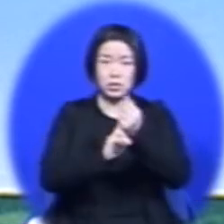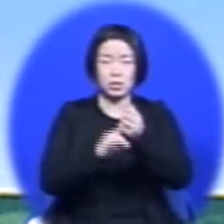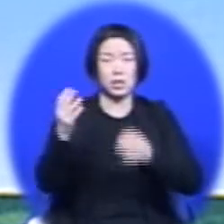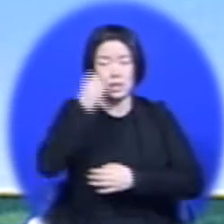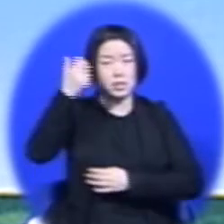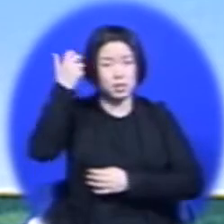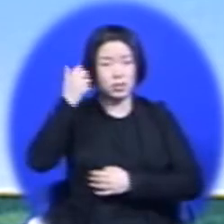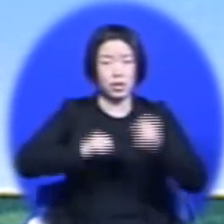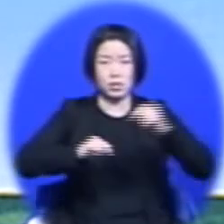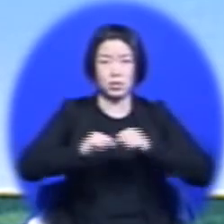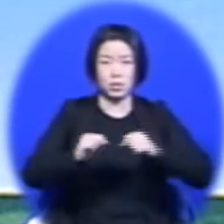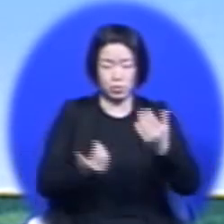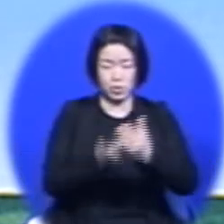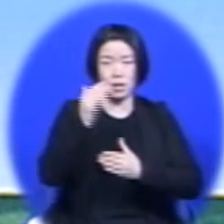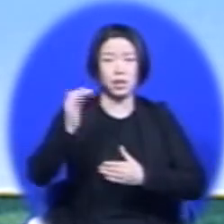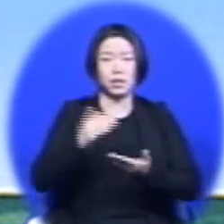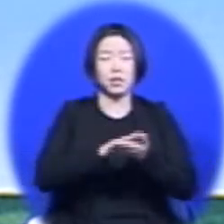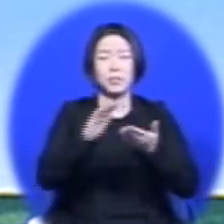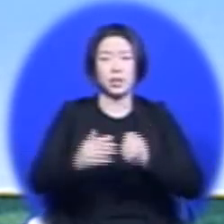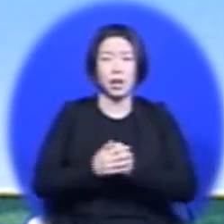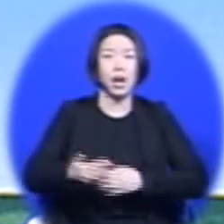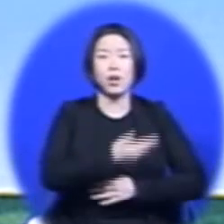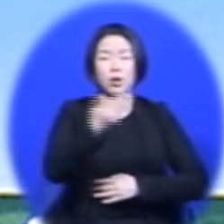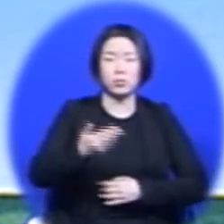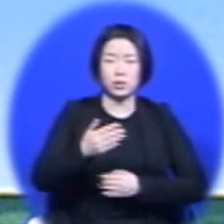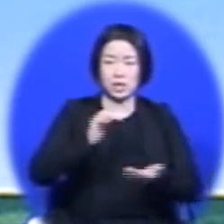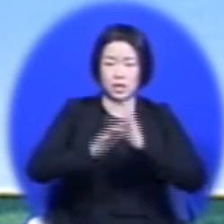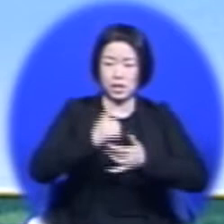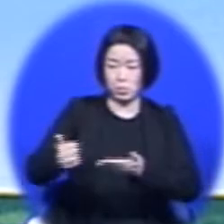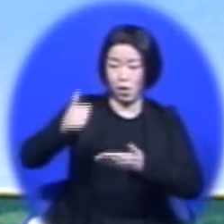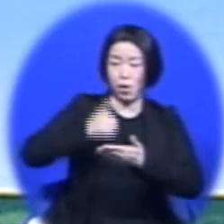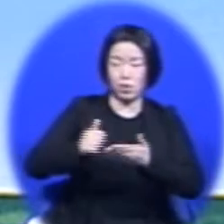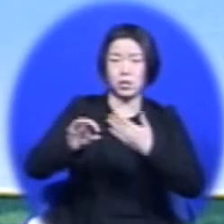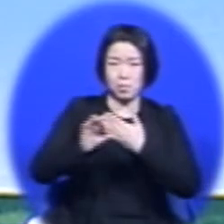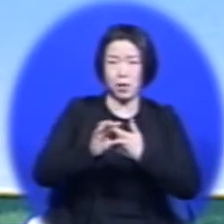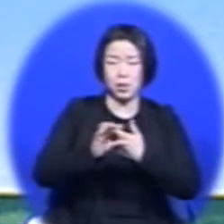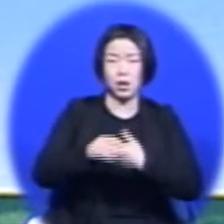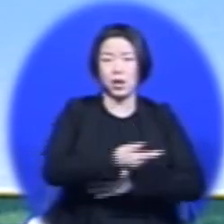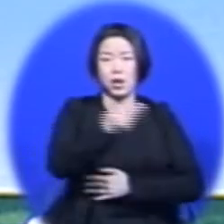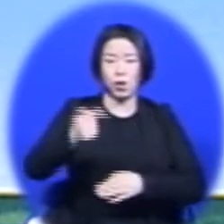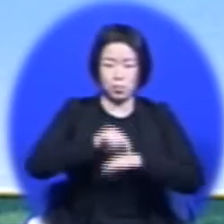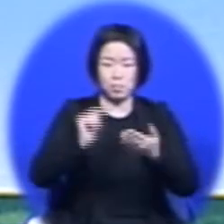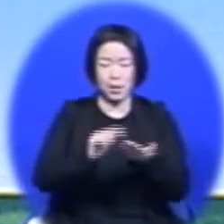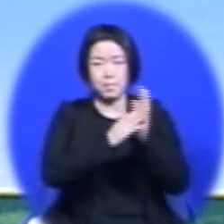성령의 역사로 일어나게 되는 겁니다. 여러분이 예수님을 영접하면 여러분의 마음의 변화가 일어납니다.